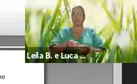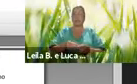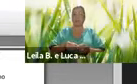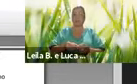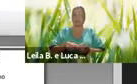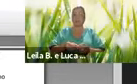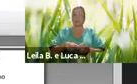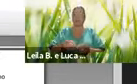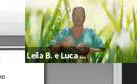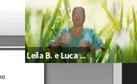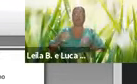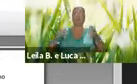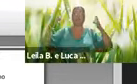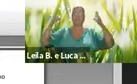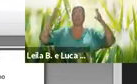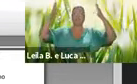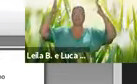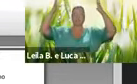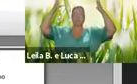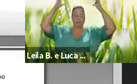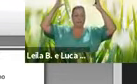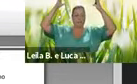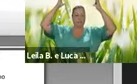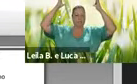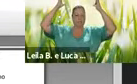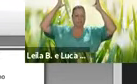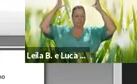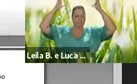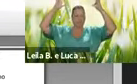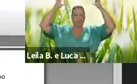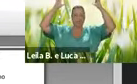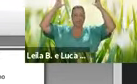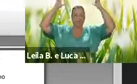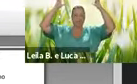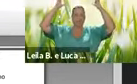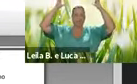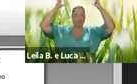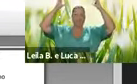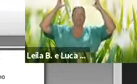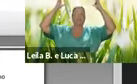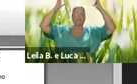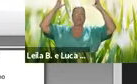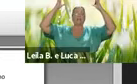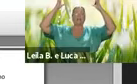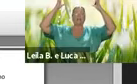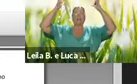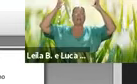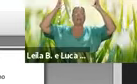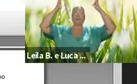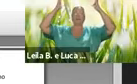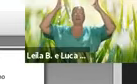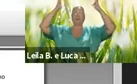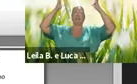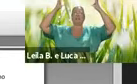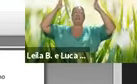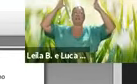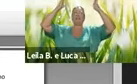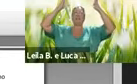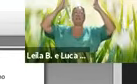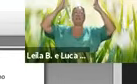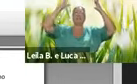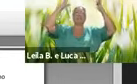che erano medio, c'era questa sfera di luce, no?